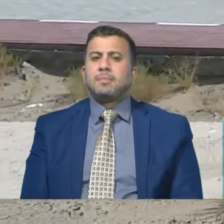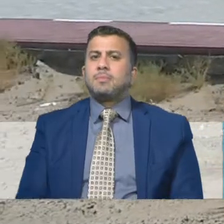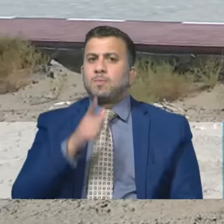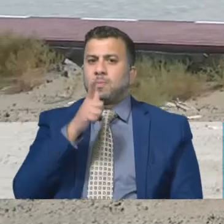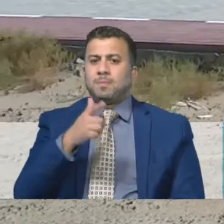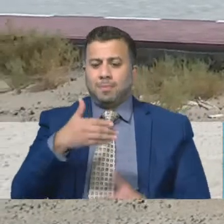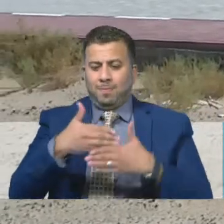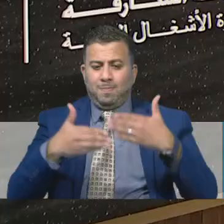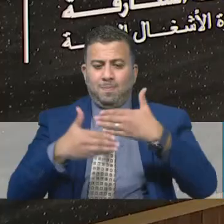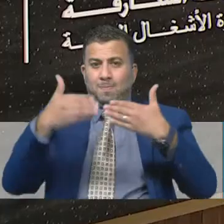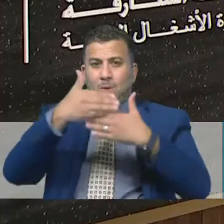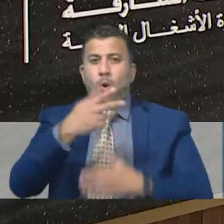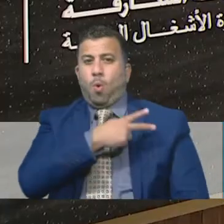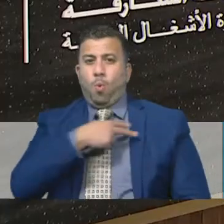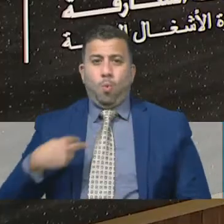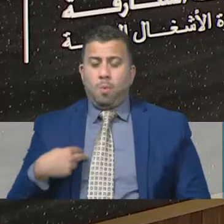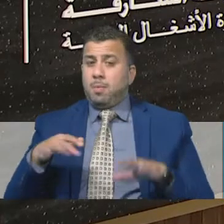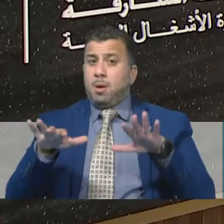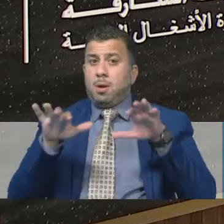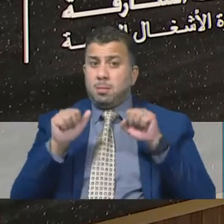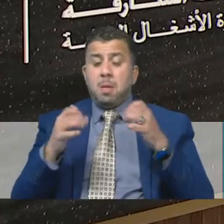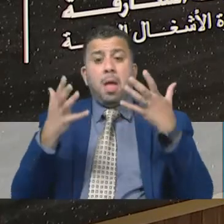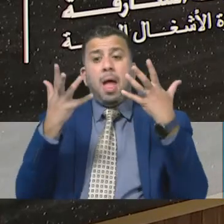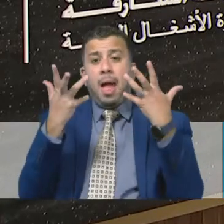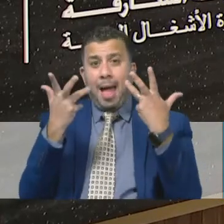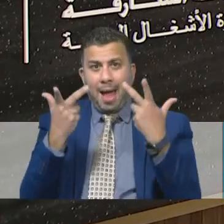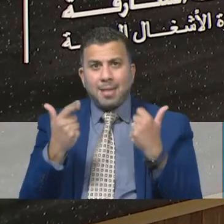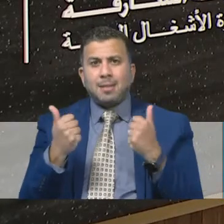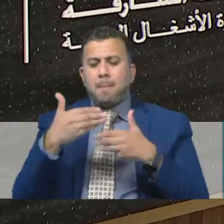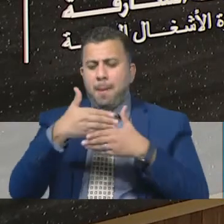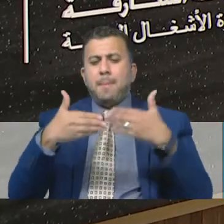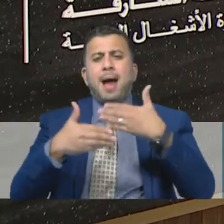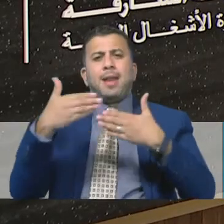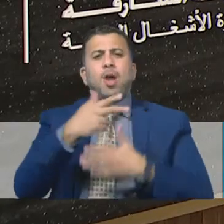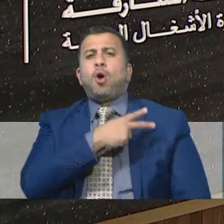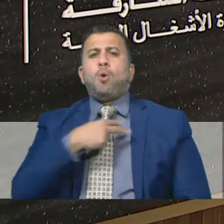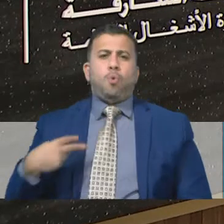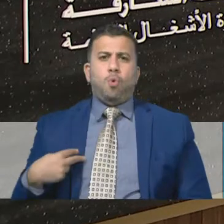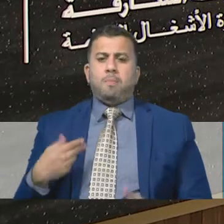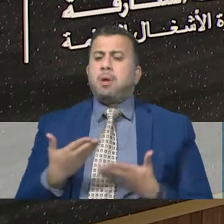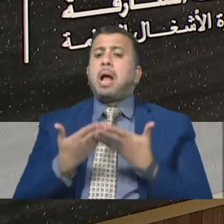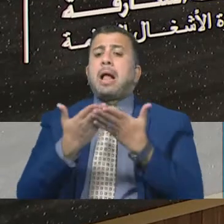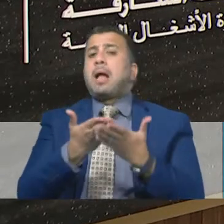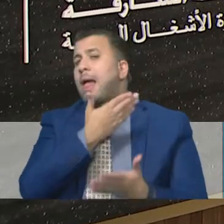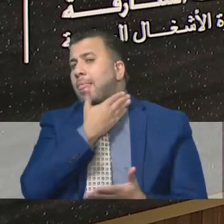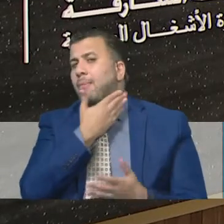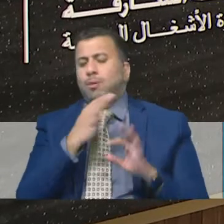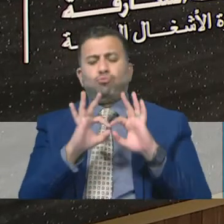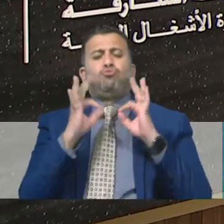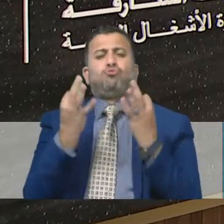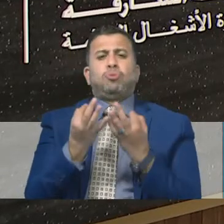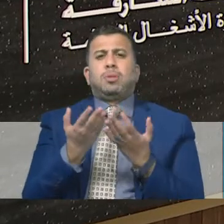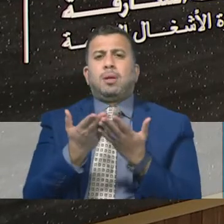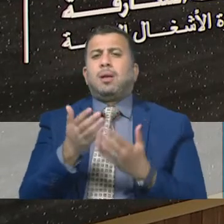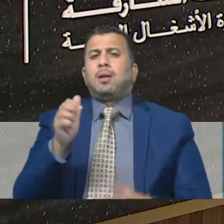بالنسبة للمباني الحكومية، تم الانتهاء من تنفيذ عدد من المباني الحكومية والتي تقدم خدمة مجتمعية، ومن أهمها